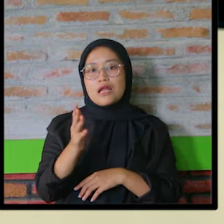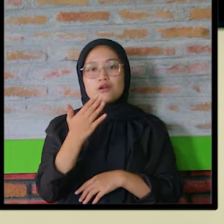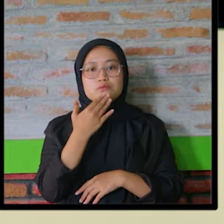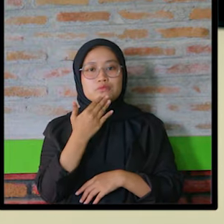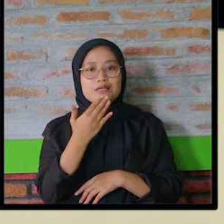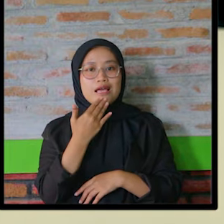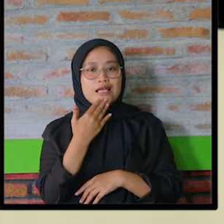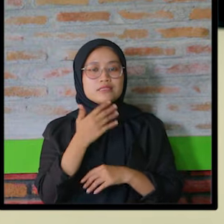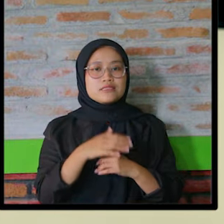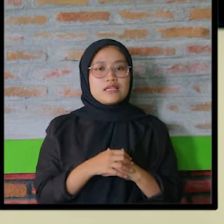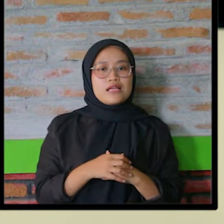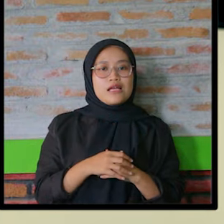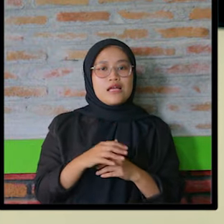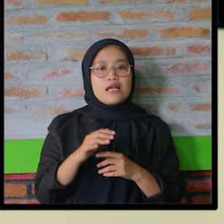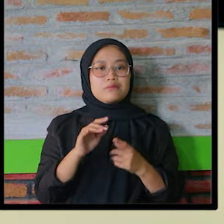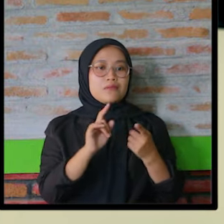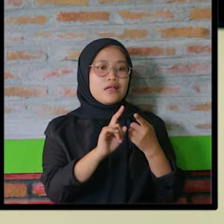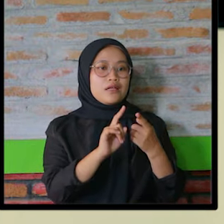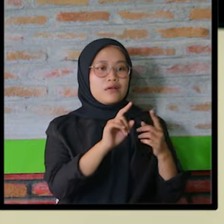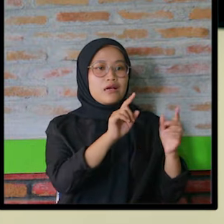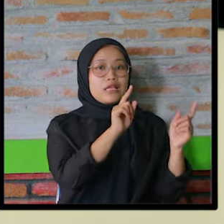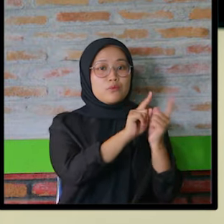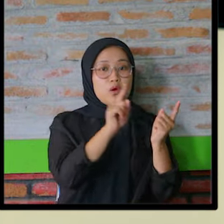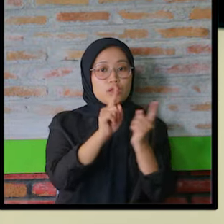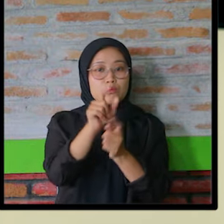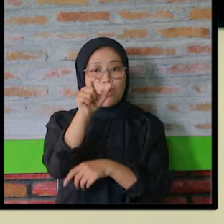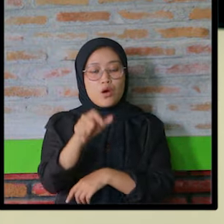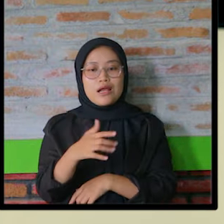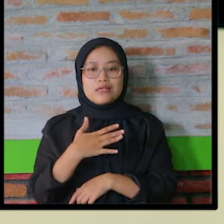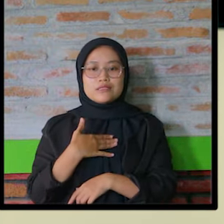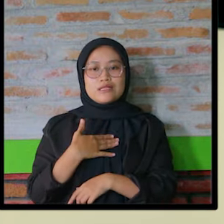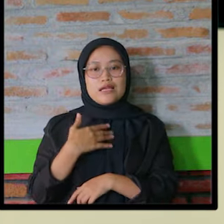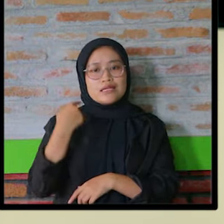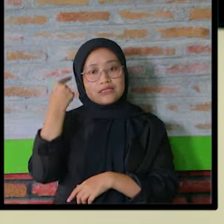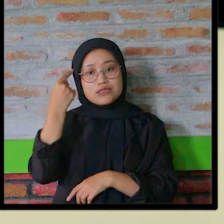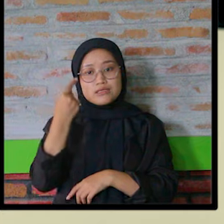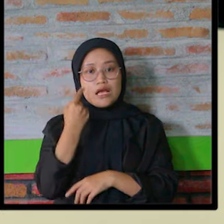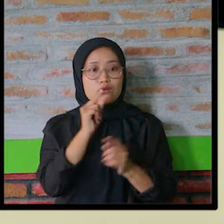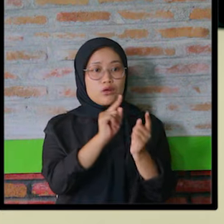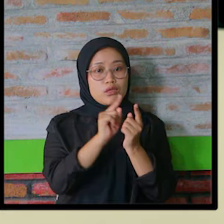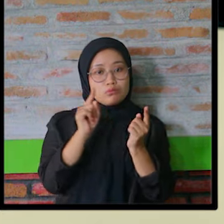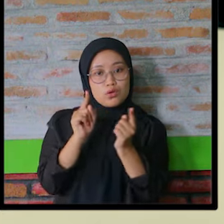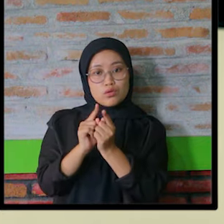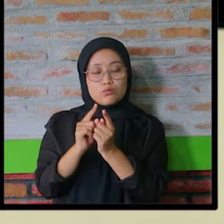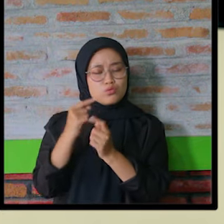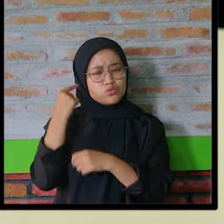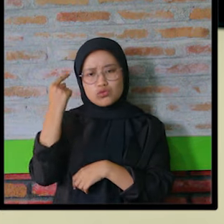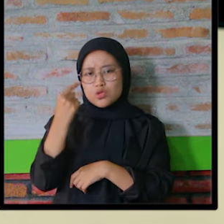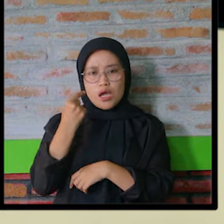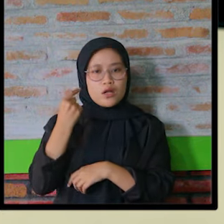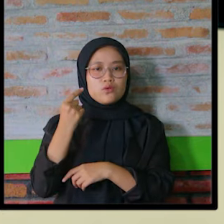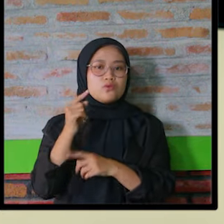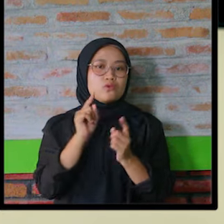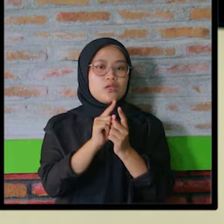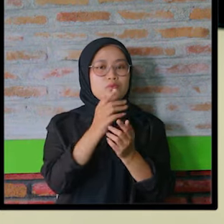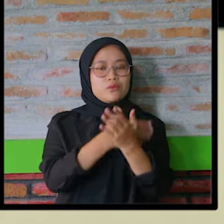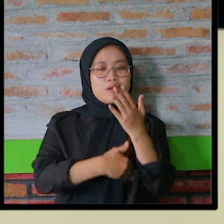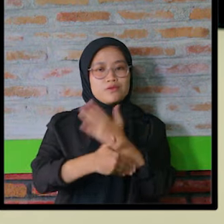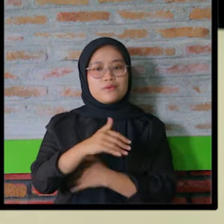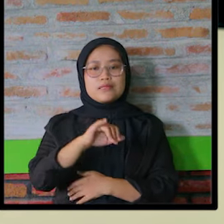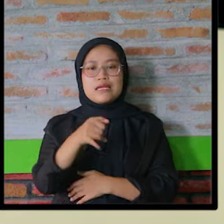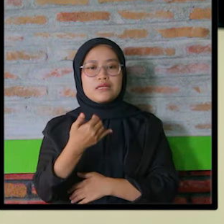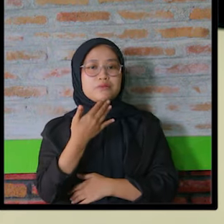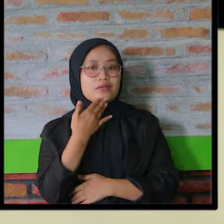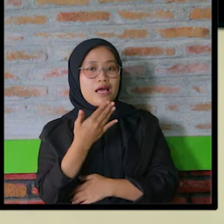jadi biasa saya karena bergaul dengan teman-teman disabilitas itu sudah sangat sering sudah terbiasa ya biasa